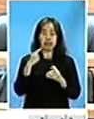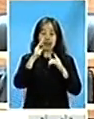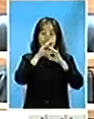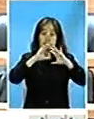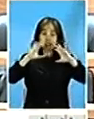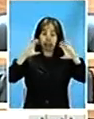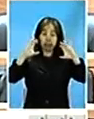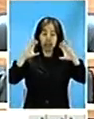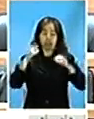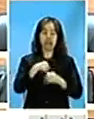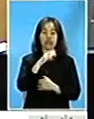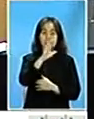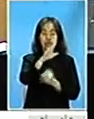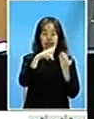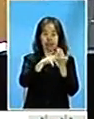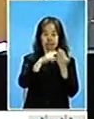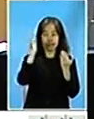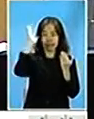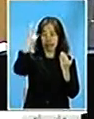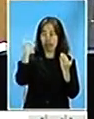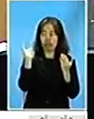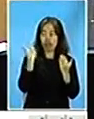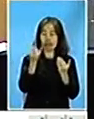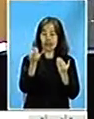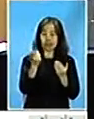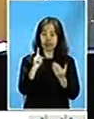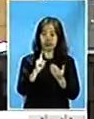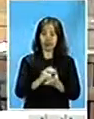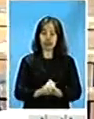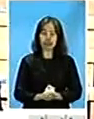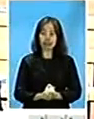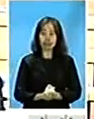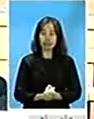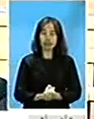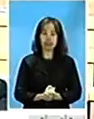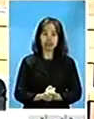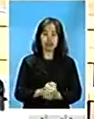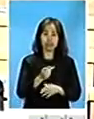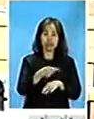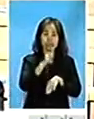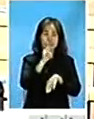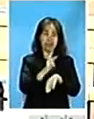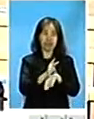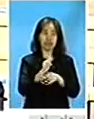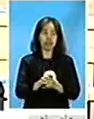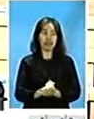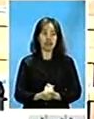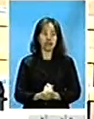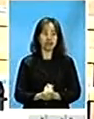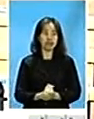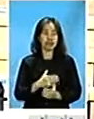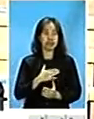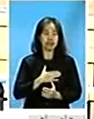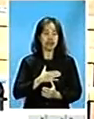จะกู ้ท่านคุณหมอสุกิจมีผู้ประท้วงเกินประท้วงเรื่องอะไรครับ กราบเรียนท่านประธานที่เคารพกระผ